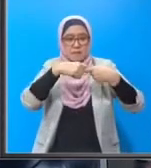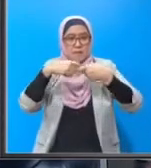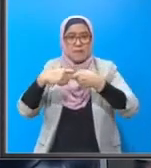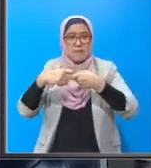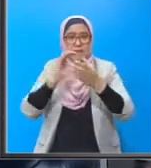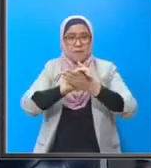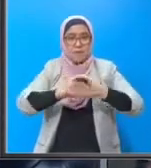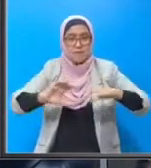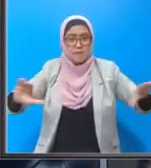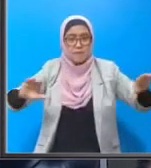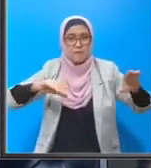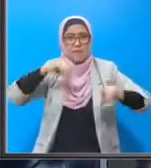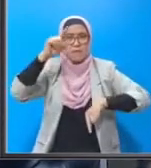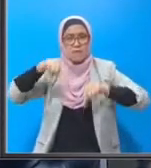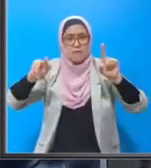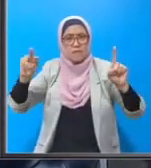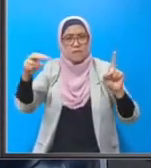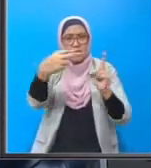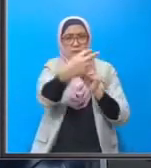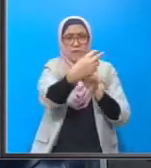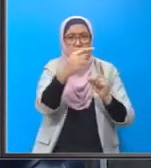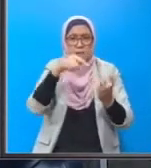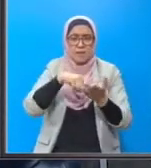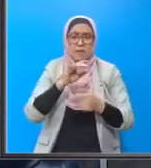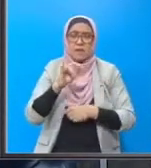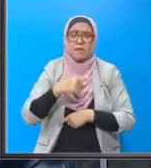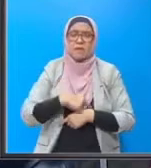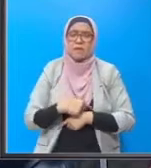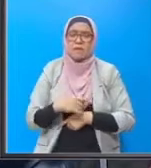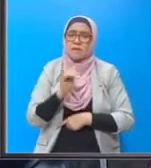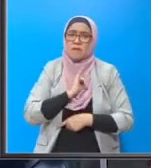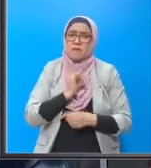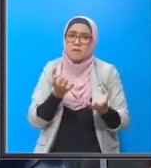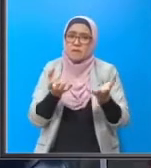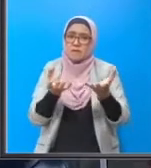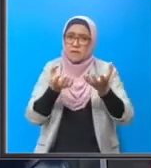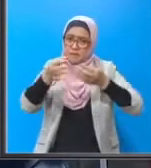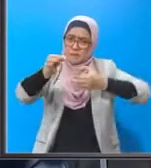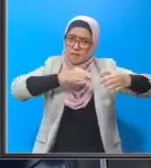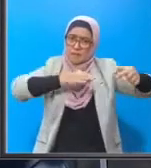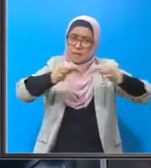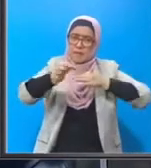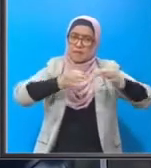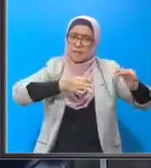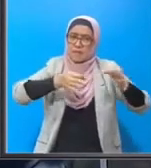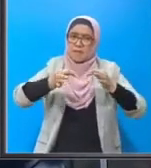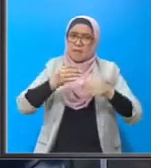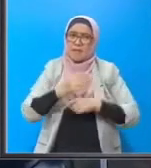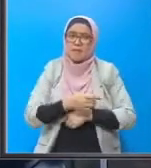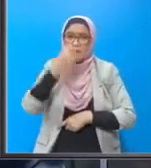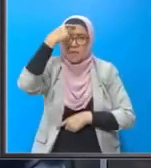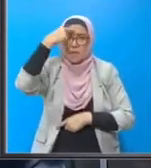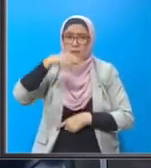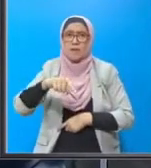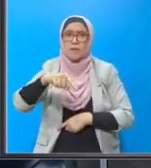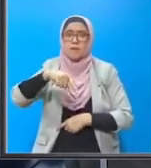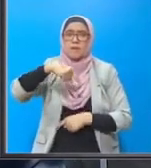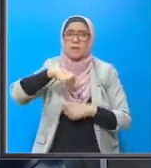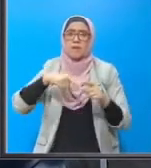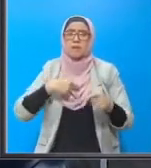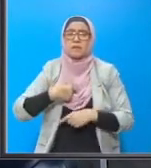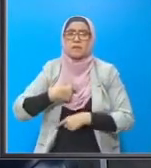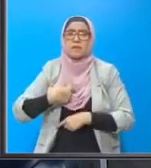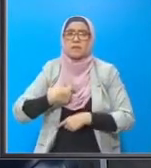pelbagai Halo ini the sooke saya tegaskan supaya pendirian negara tipe